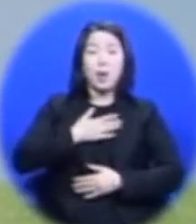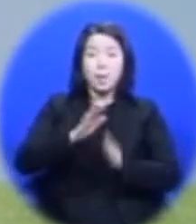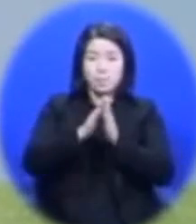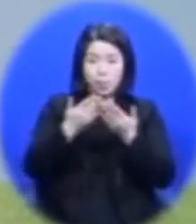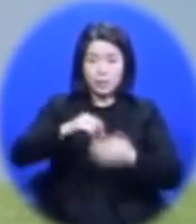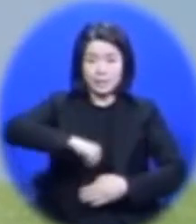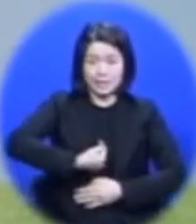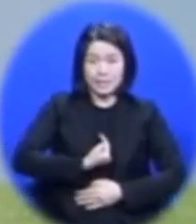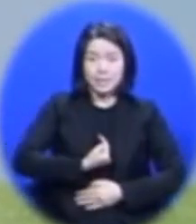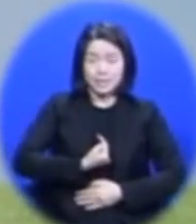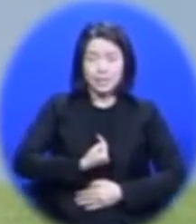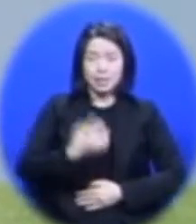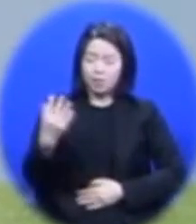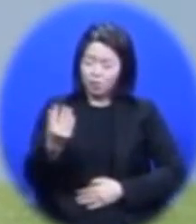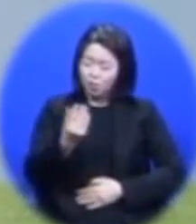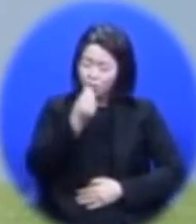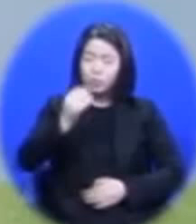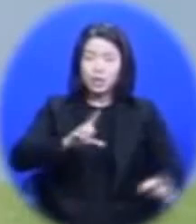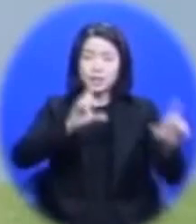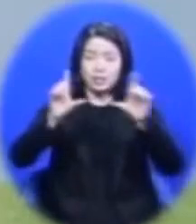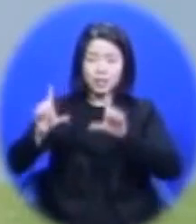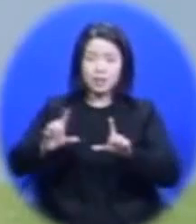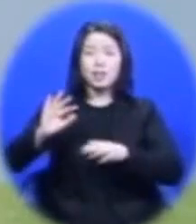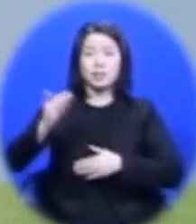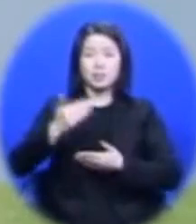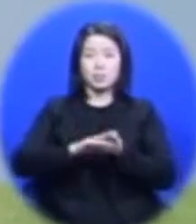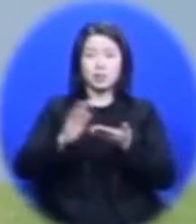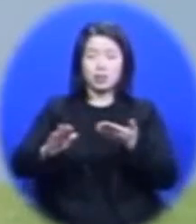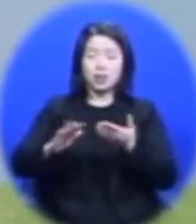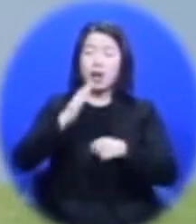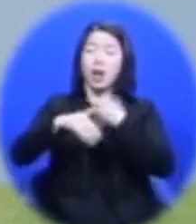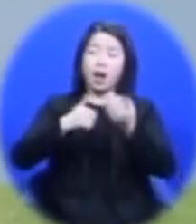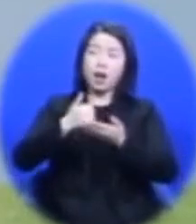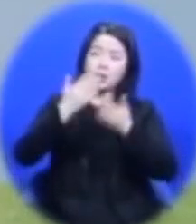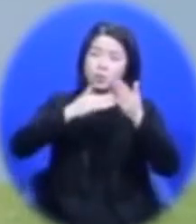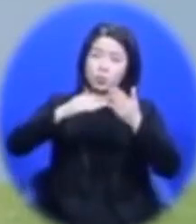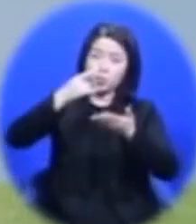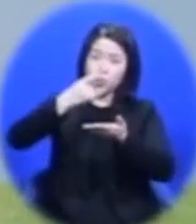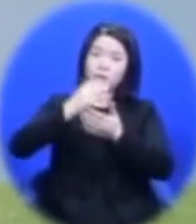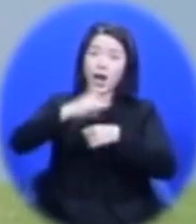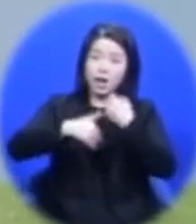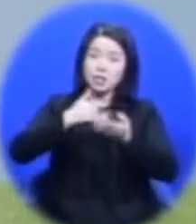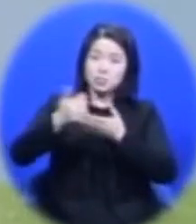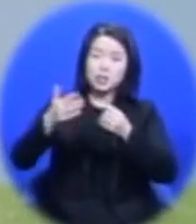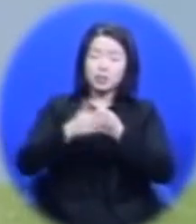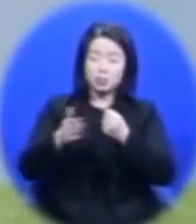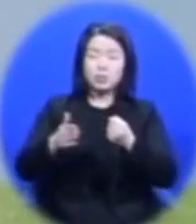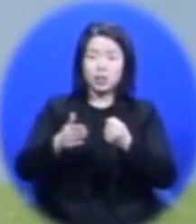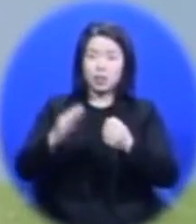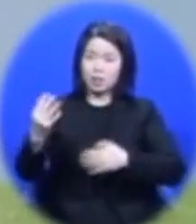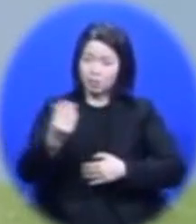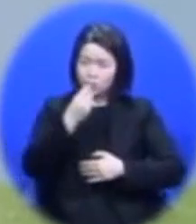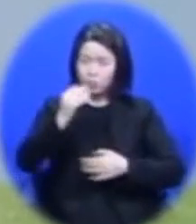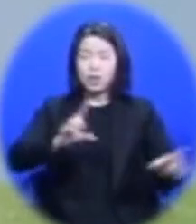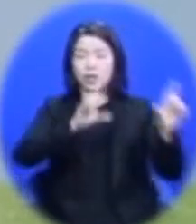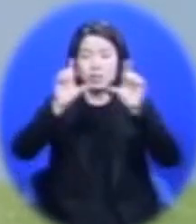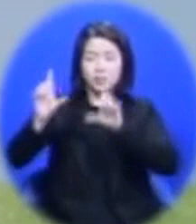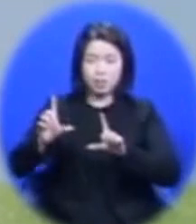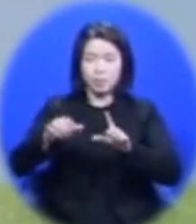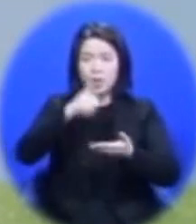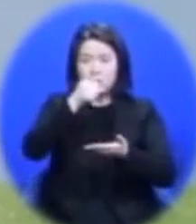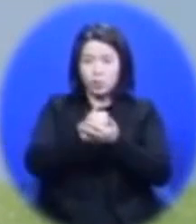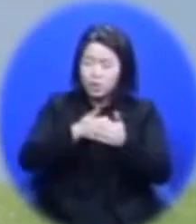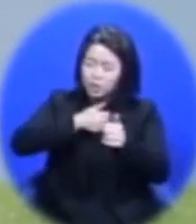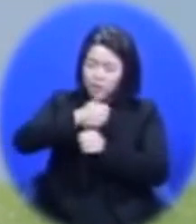자신이 거룩한 삶을 살아야 되는 거죠. 하나님이 공의의 하나님이시니까 거룩한 삶을 사는 거, 죄를